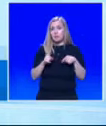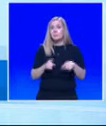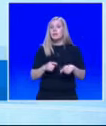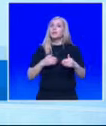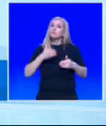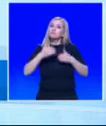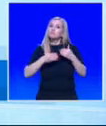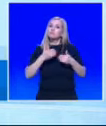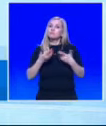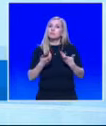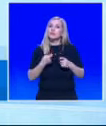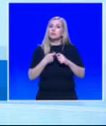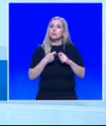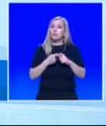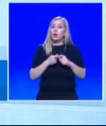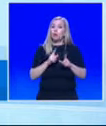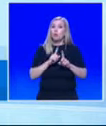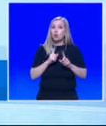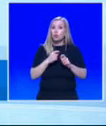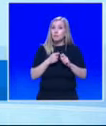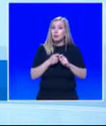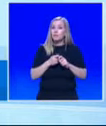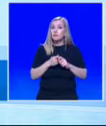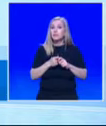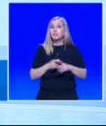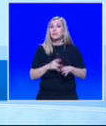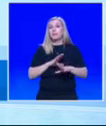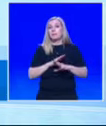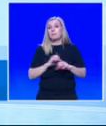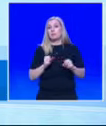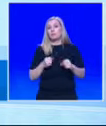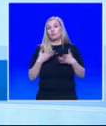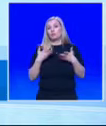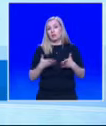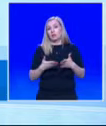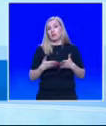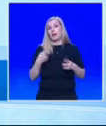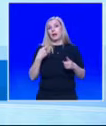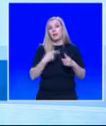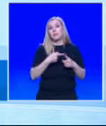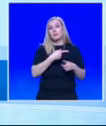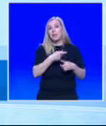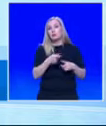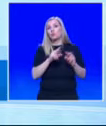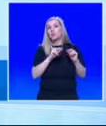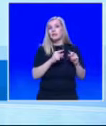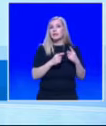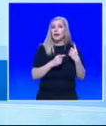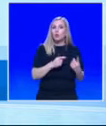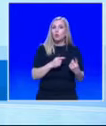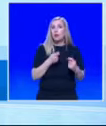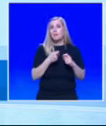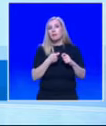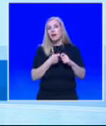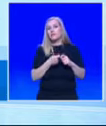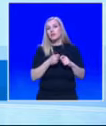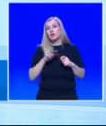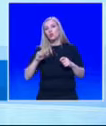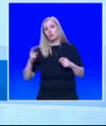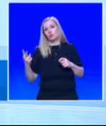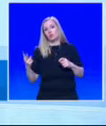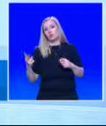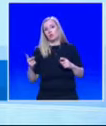да се реализира. И ако не го направят, ще бъде безпощаден към тези, които казаха едно, правят друго или не правят